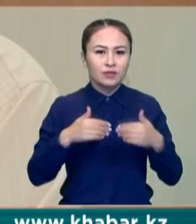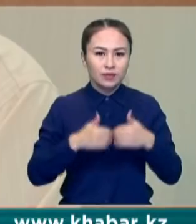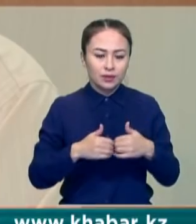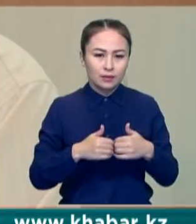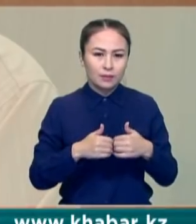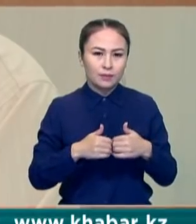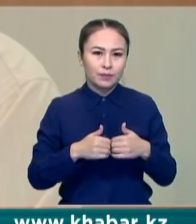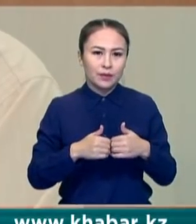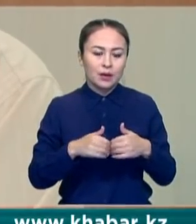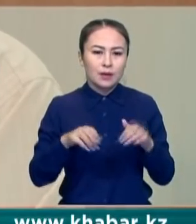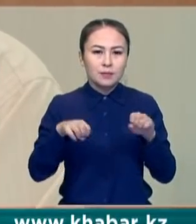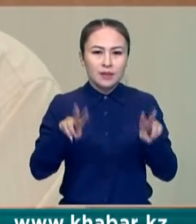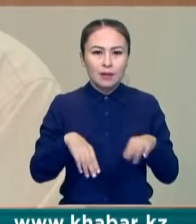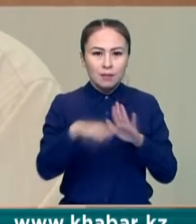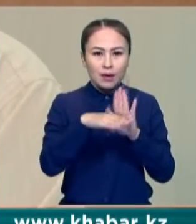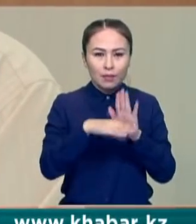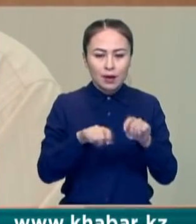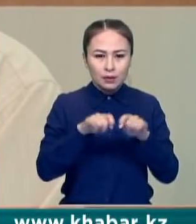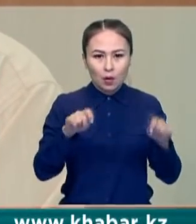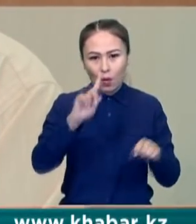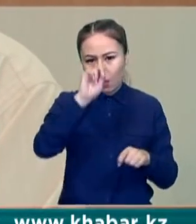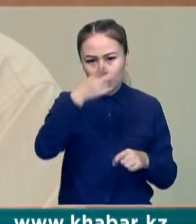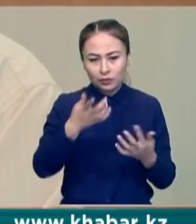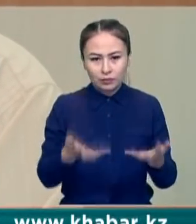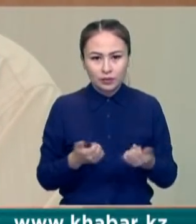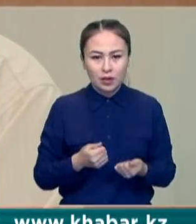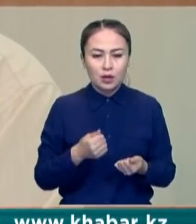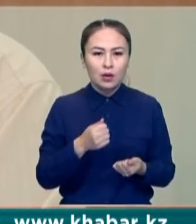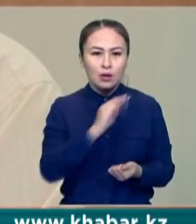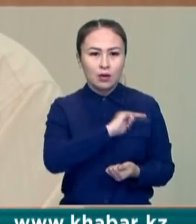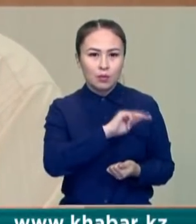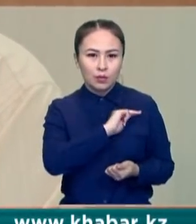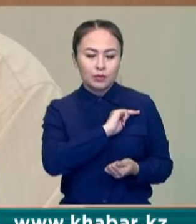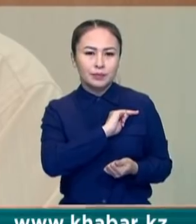тәлімгерлік бағдарламасын ашып, соған бір жылдық мерзімге жұмыс қалып жатырмыз. Егер де